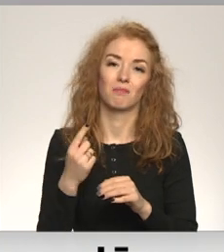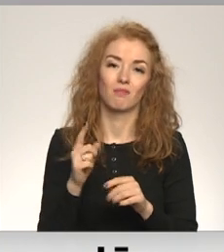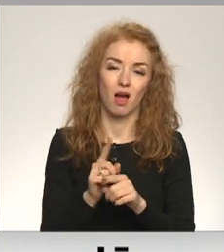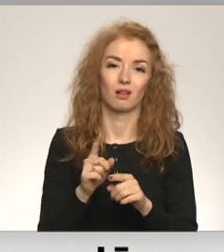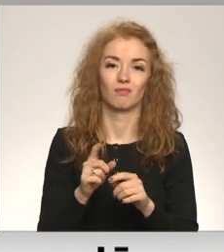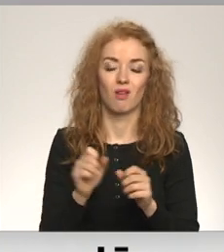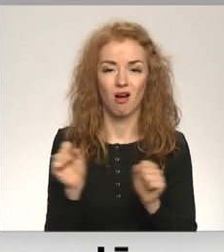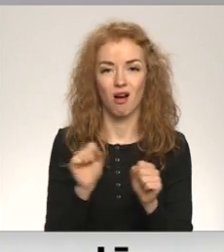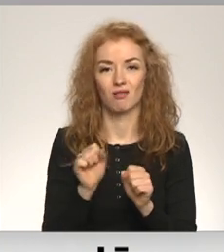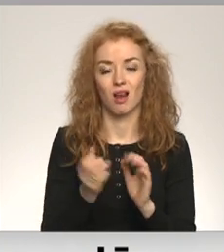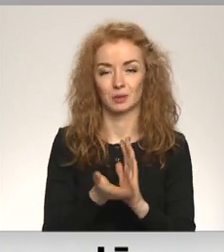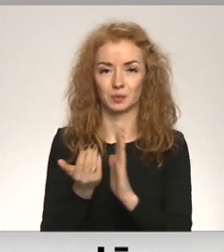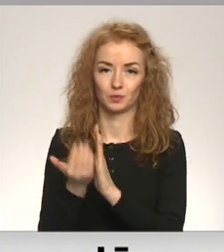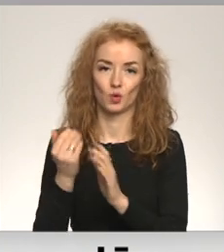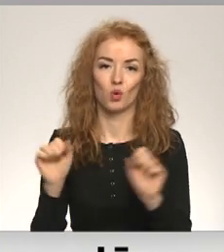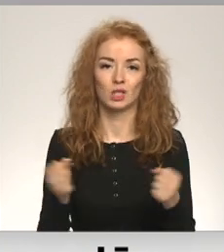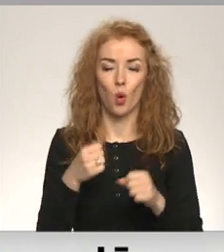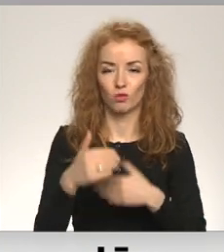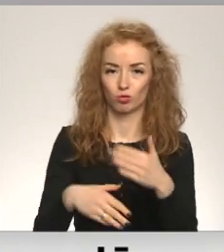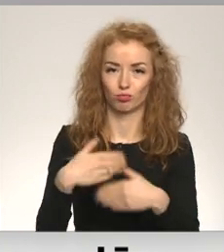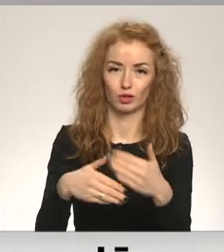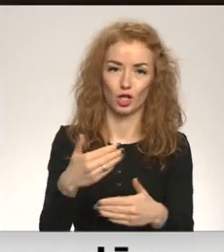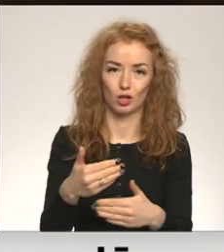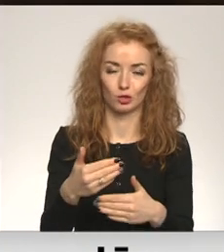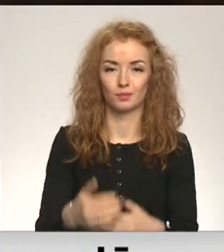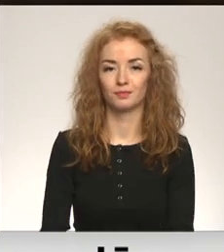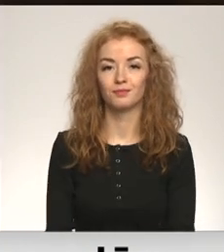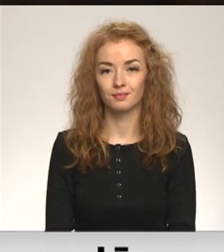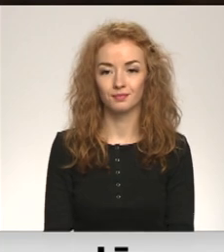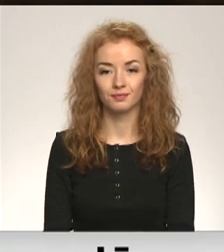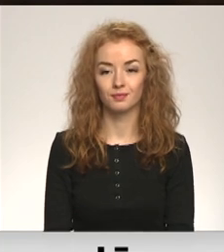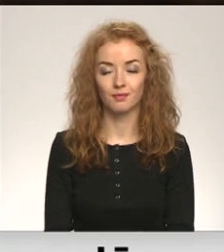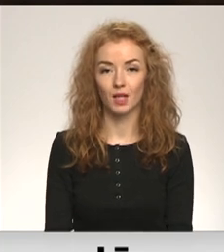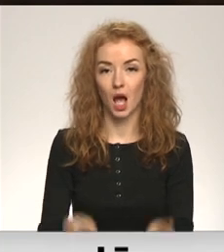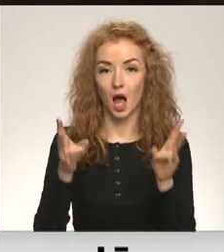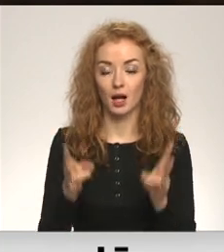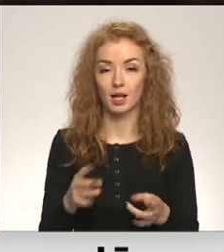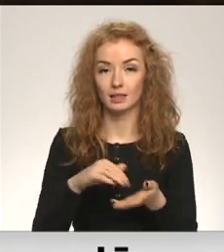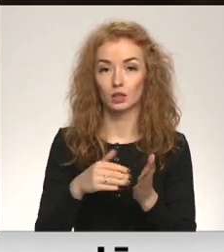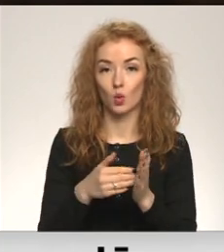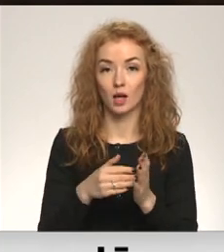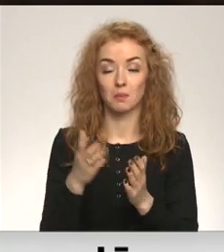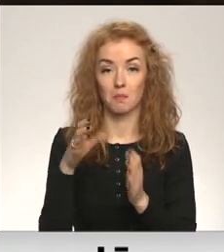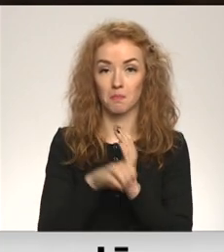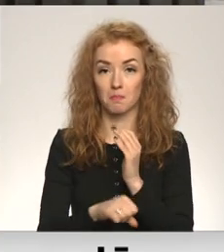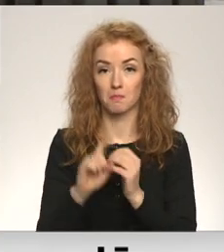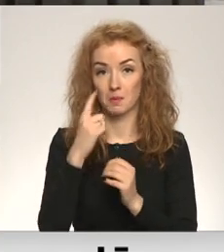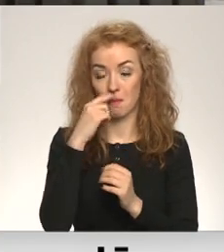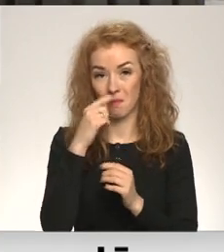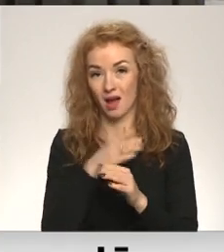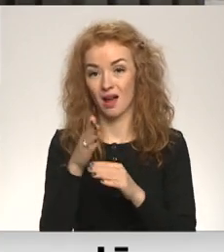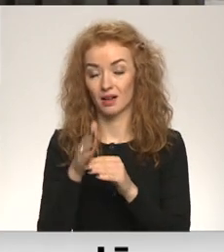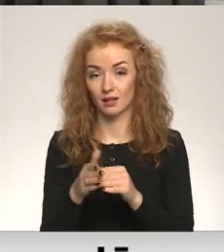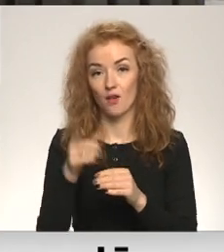pieņēmējiem strauji virzīties uz priekšu ar atvieglojumu ieviešanu. Ārkārtējās situācijas beigām 1. martā vēl